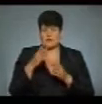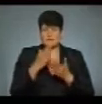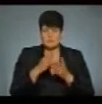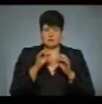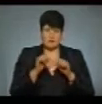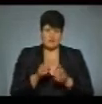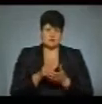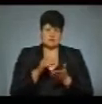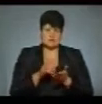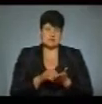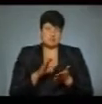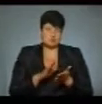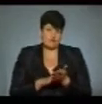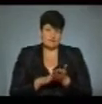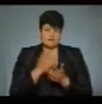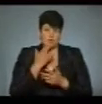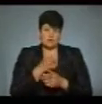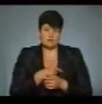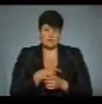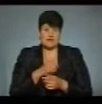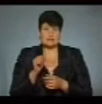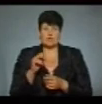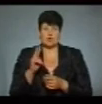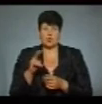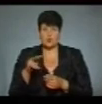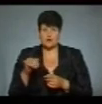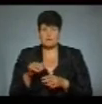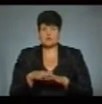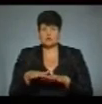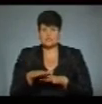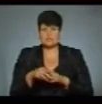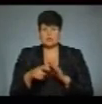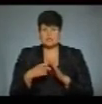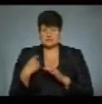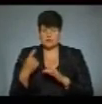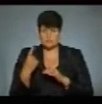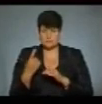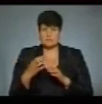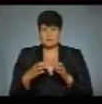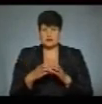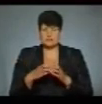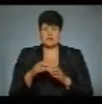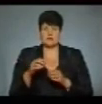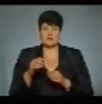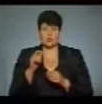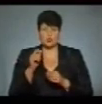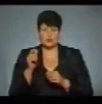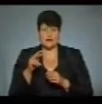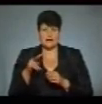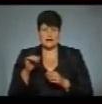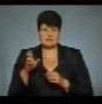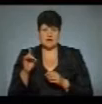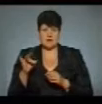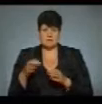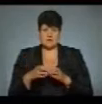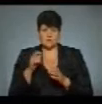зареєструватися як кандидати в народні депутати. Андрій Клюєв балотується як мажоритарник на Донеччині від Ліберальної партії України. Анатолій Шарій йде на